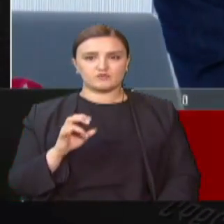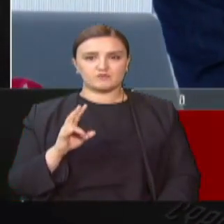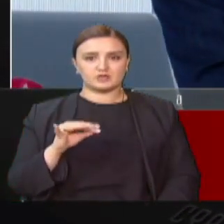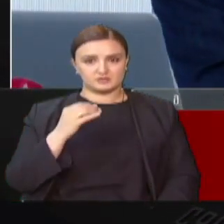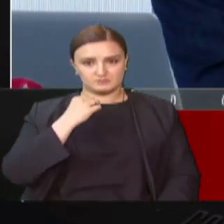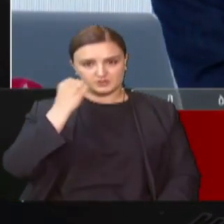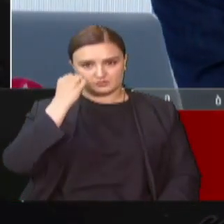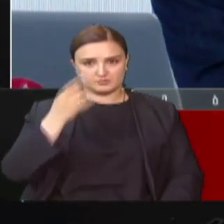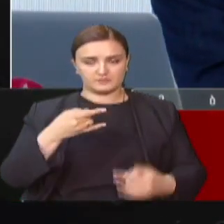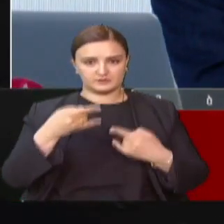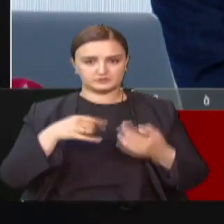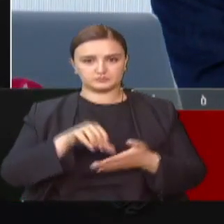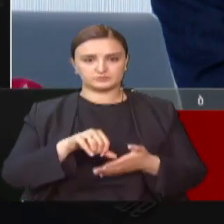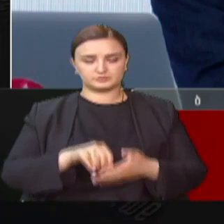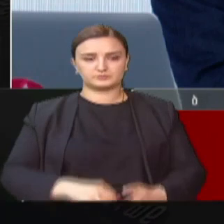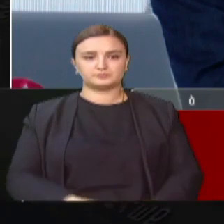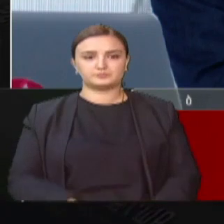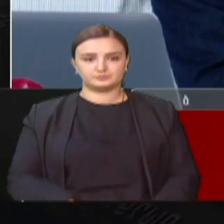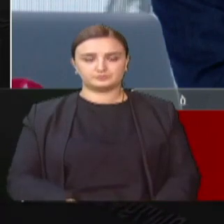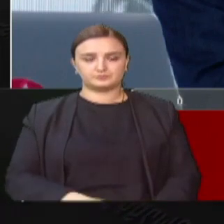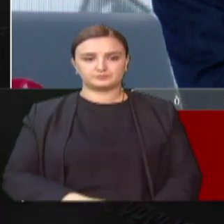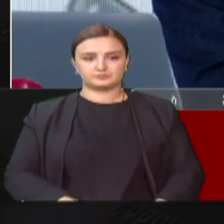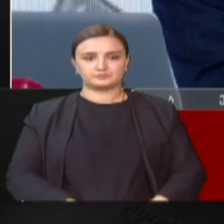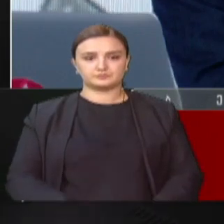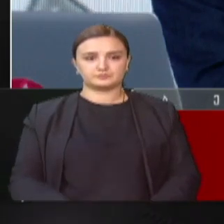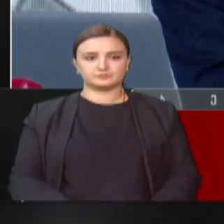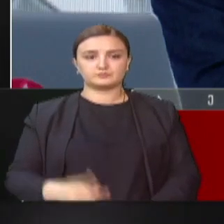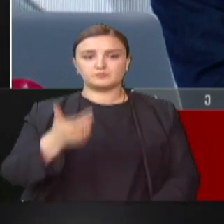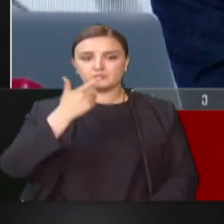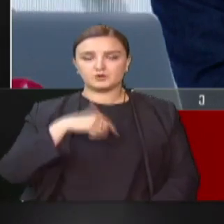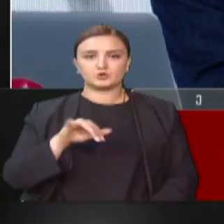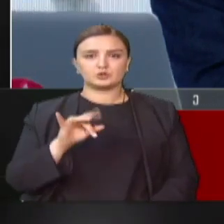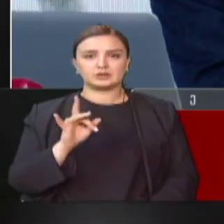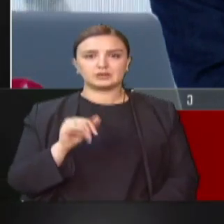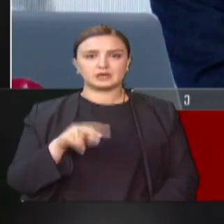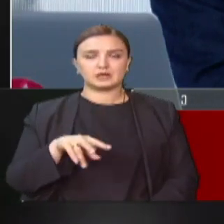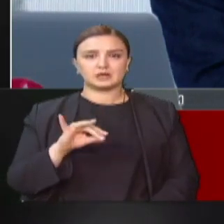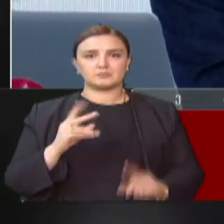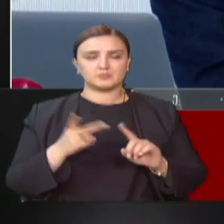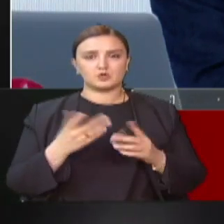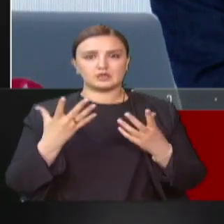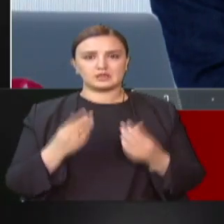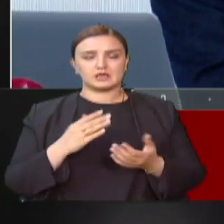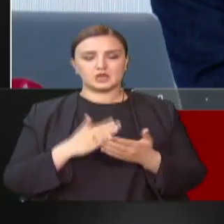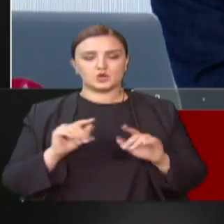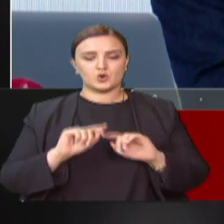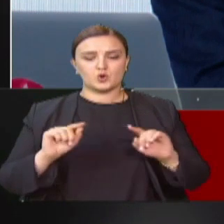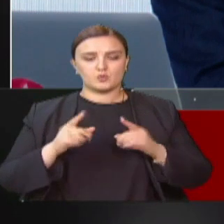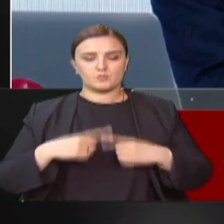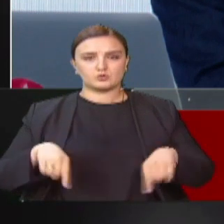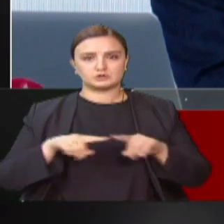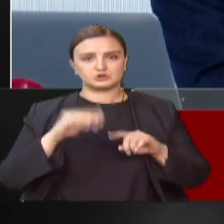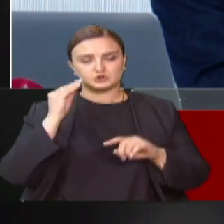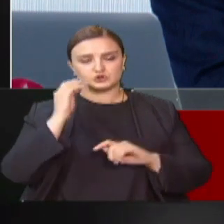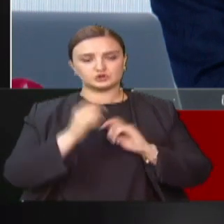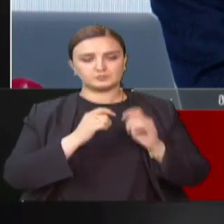მადლობა გადაცემაში მონაწილეობისთვის. საღამოშვიდობის, მოგესალმებით. ბატონო ირაკლი, მეორე დღე არის ოპოზიციის მხრიდან შეფასებების თემა